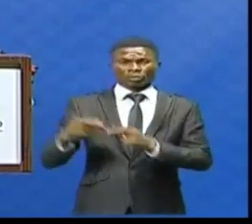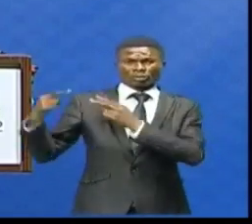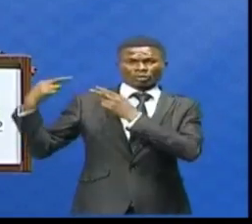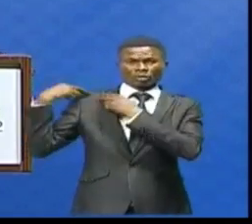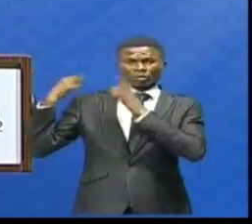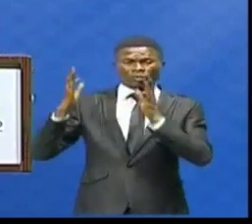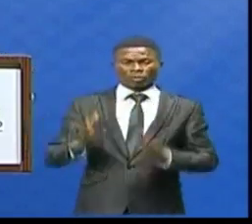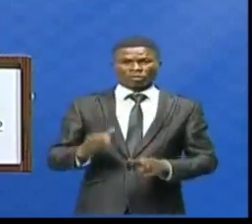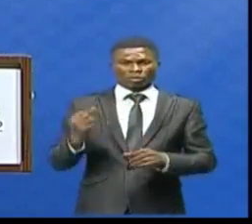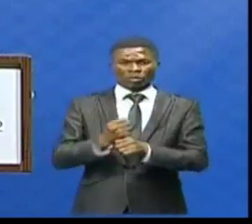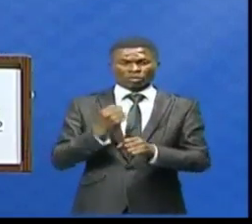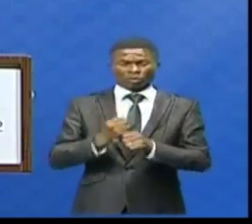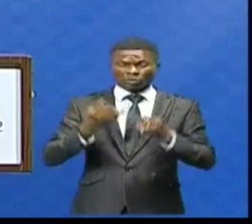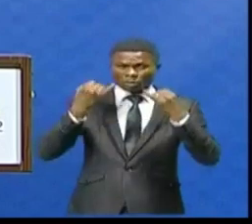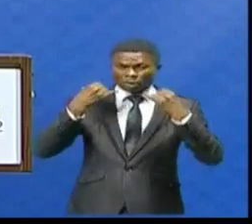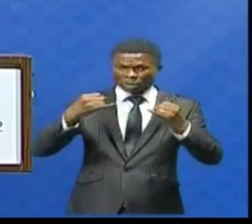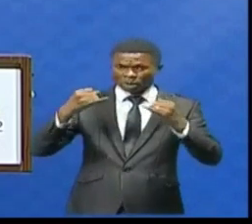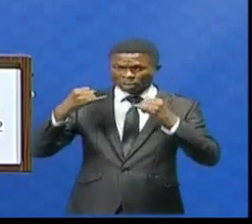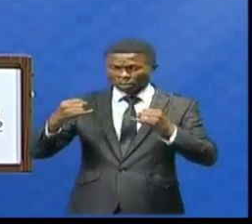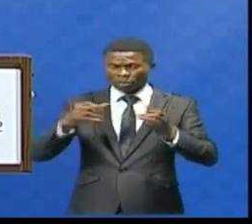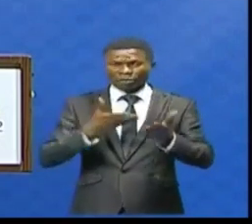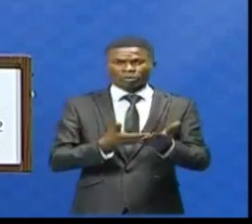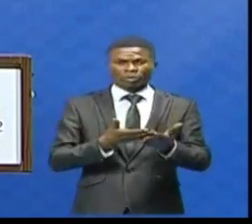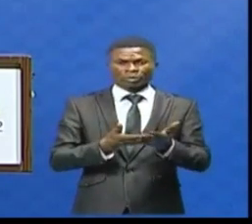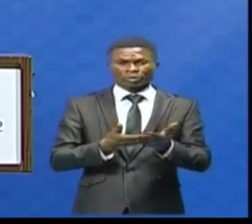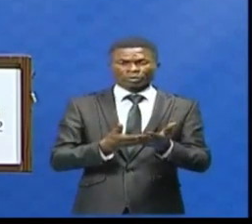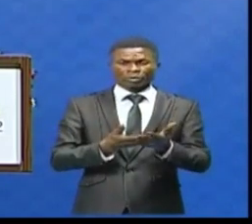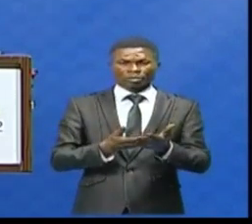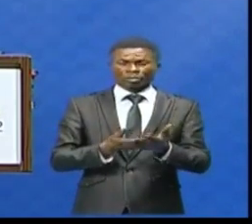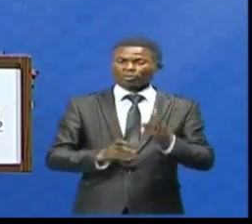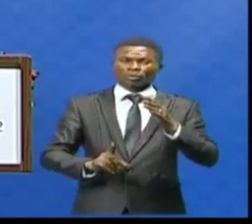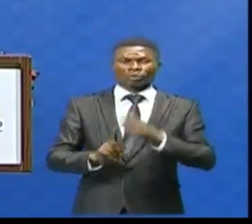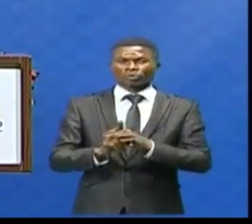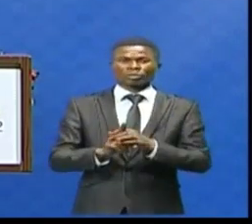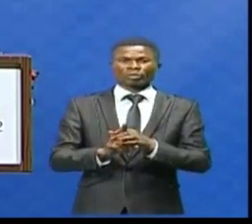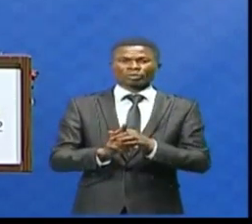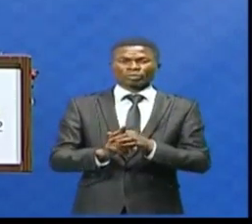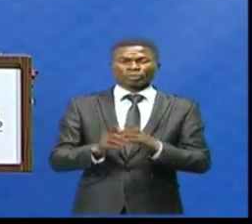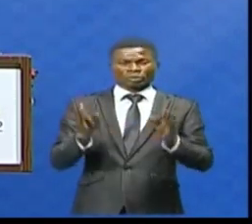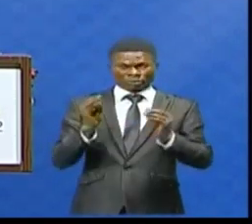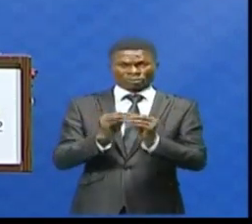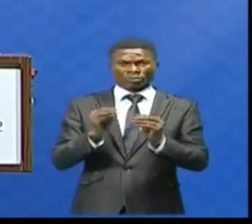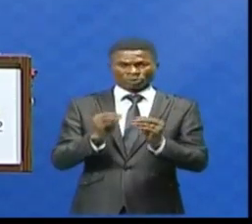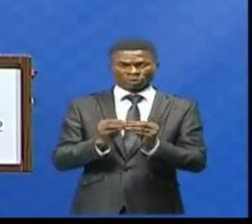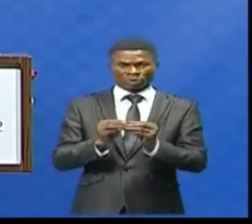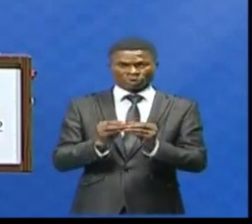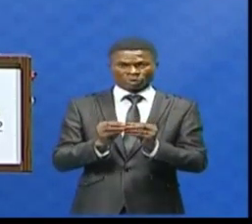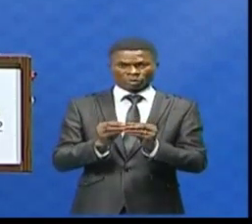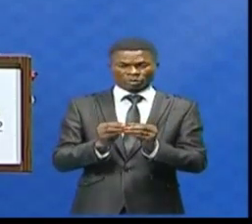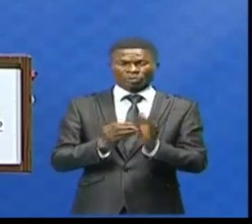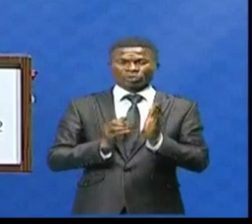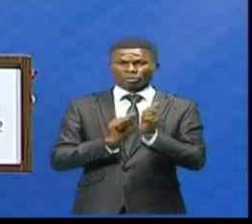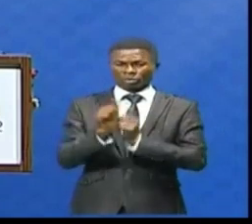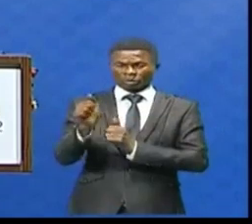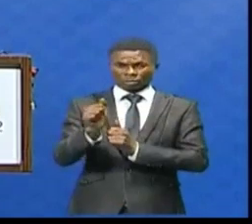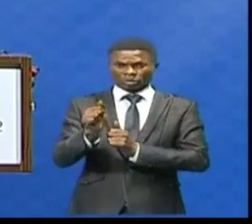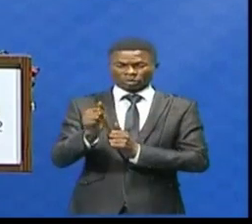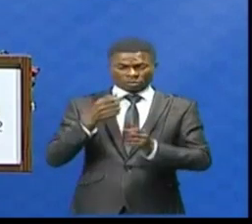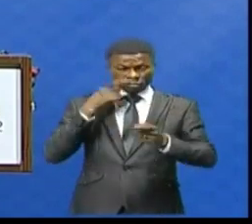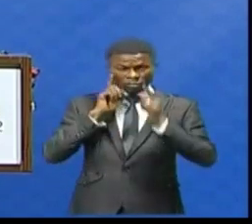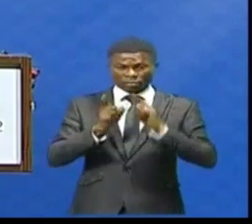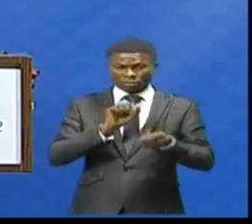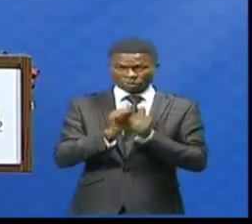responsables des services des renseignements systématiquement ces réunions ont passé en revue la situation